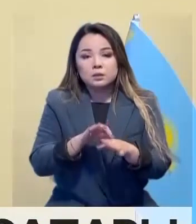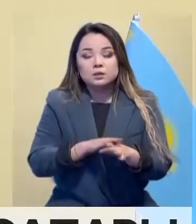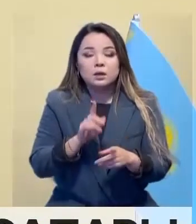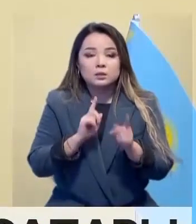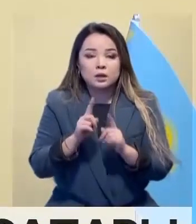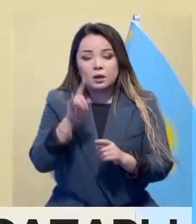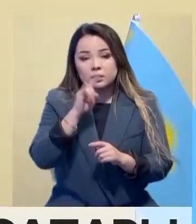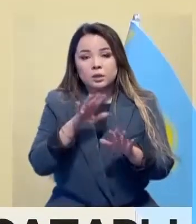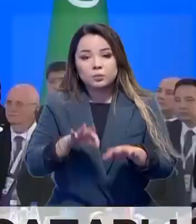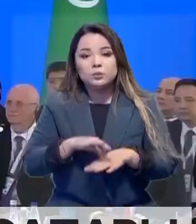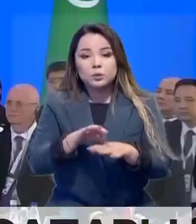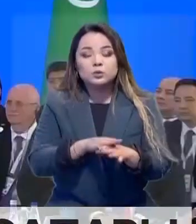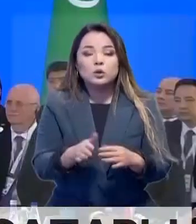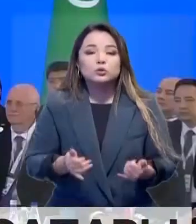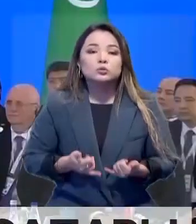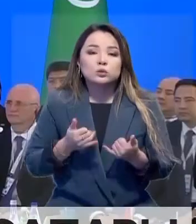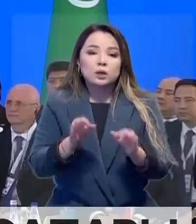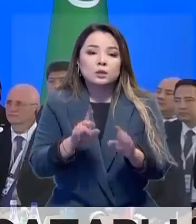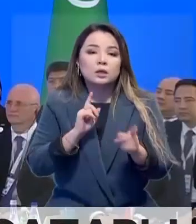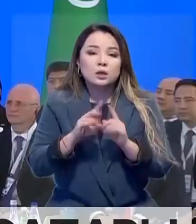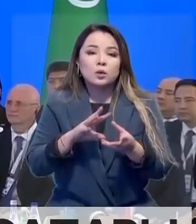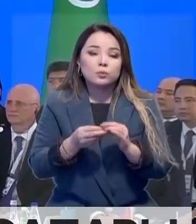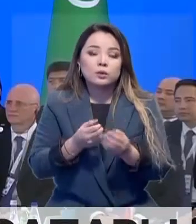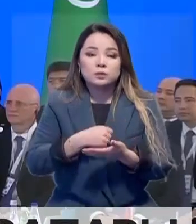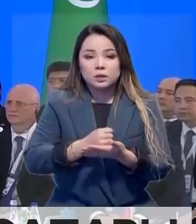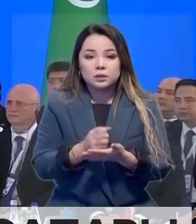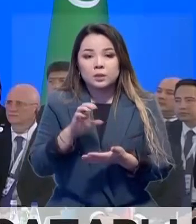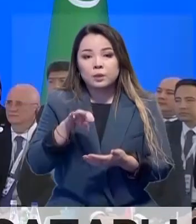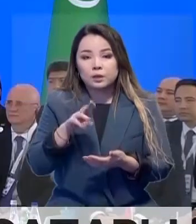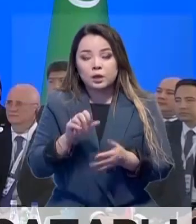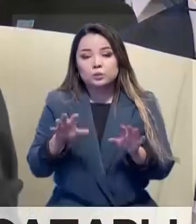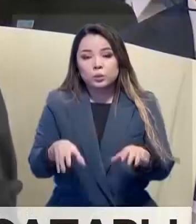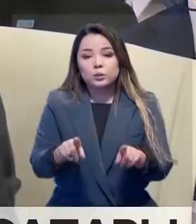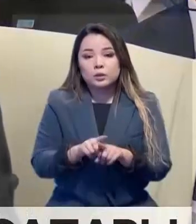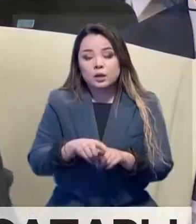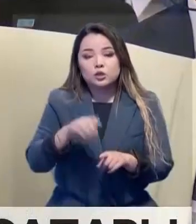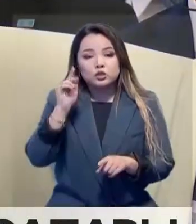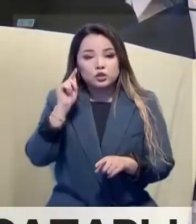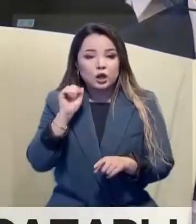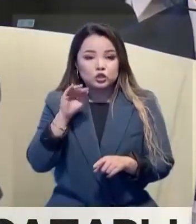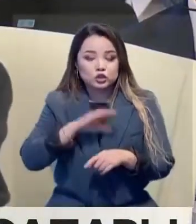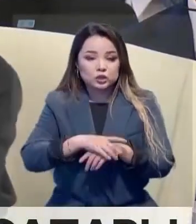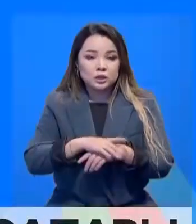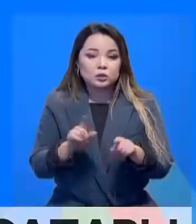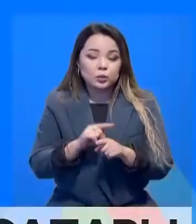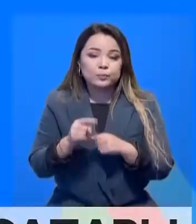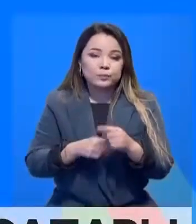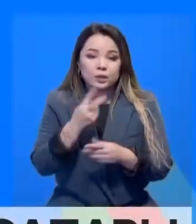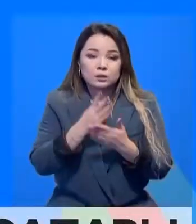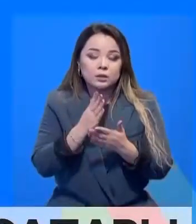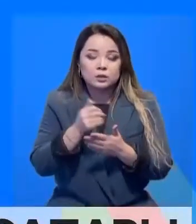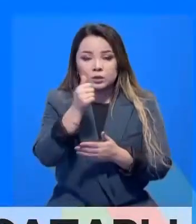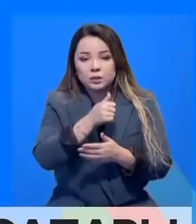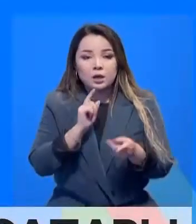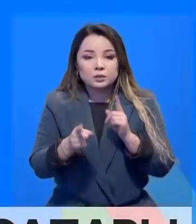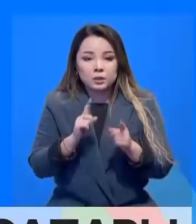жиынын Қазақстанда өткізу әлі ұсыныс тастады. Жиын қорытындысы бойынша СПЕКА-ға төрағалық ету Тәжікстан тарапына өтті. Яғни келесі жылы күзде дәл